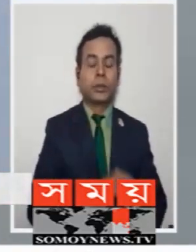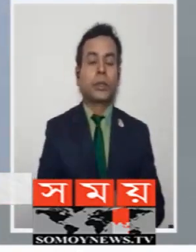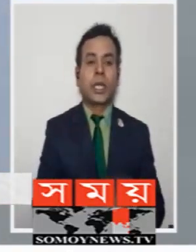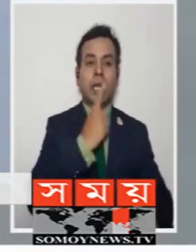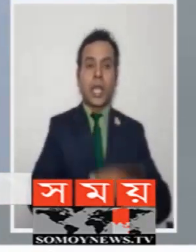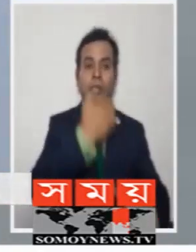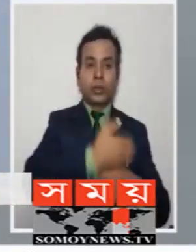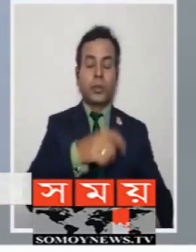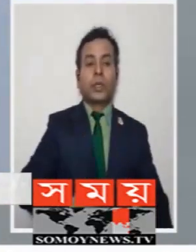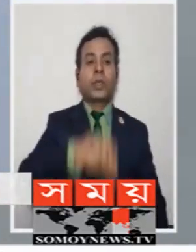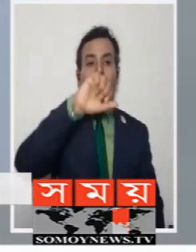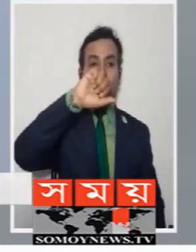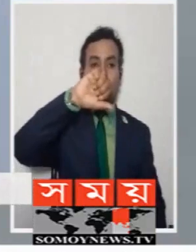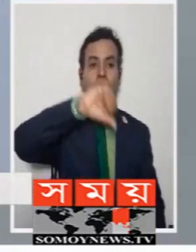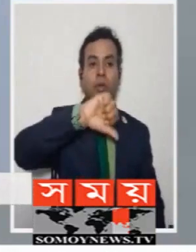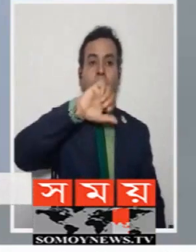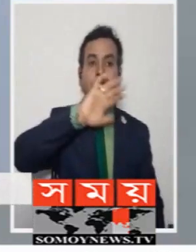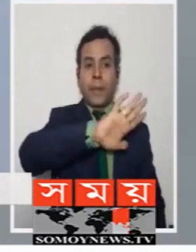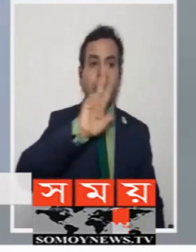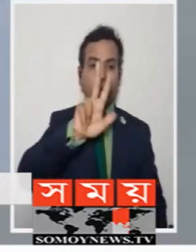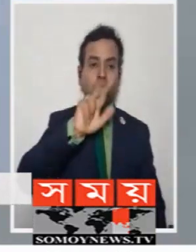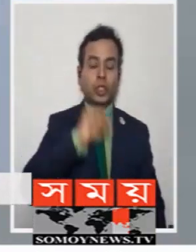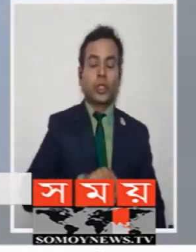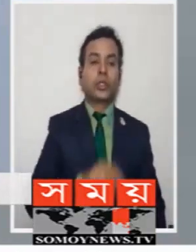এবং ঢাকা বিভিন্ন জেলার মধ্যে